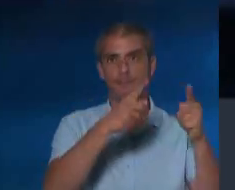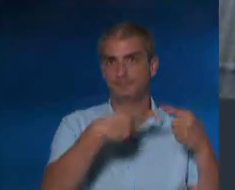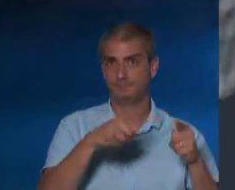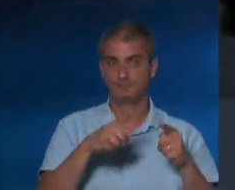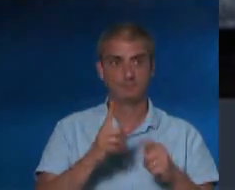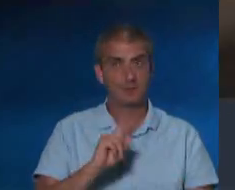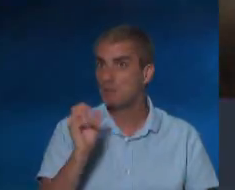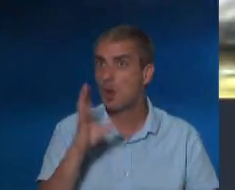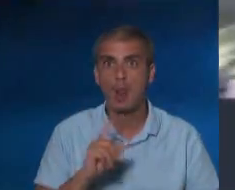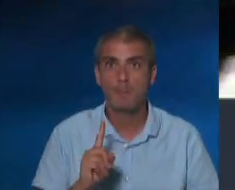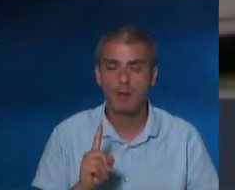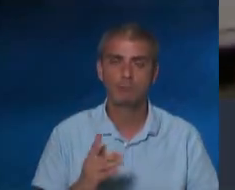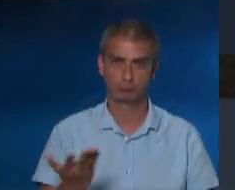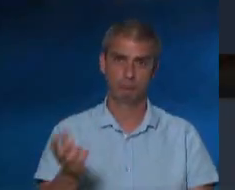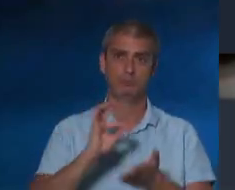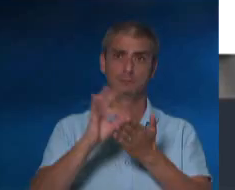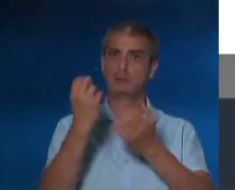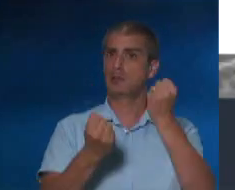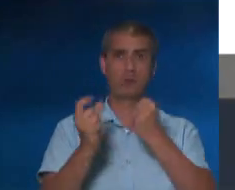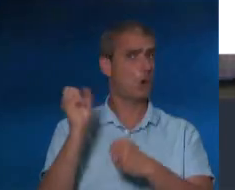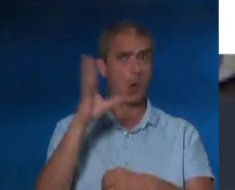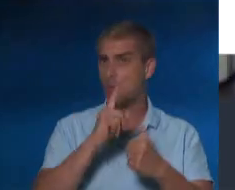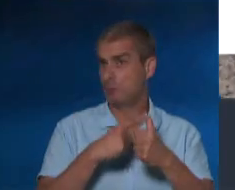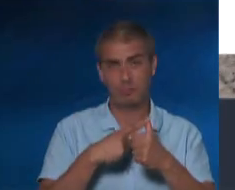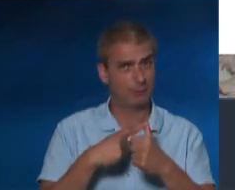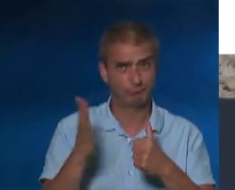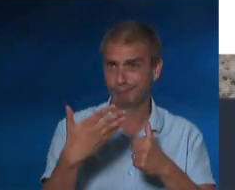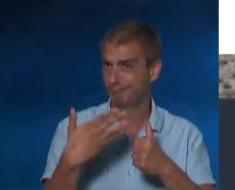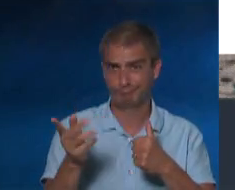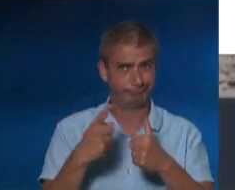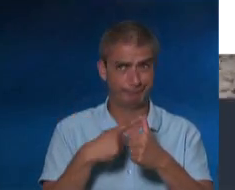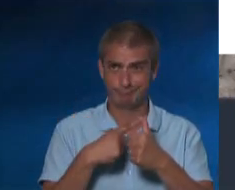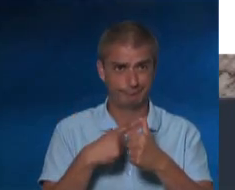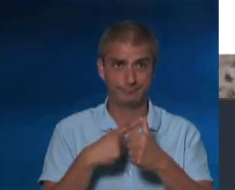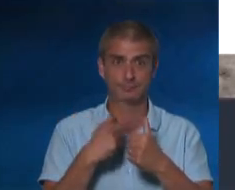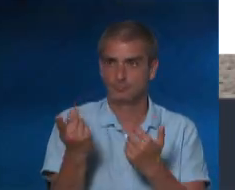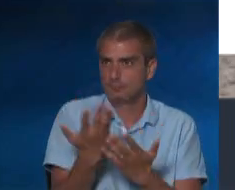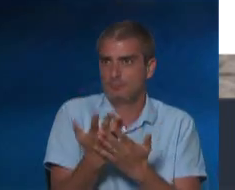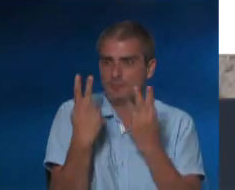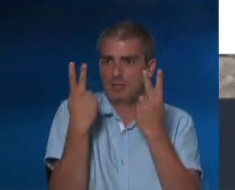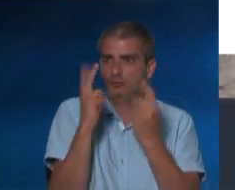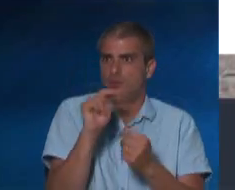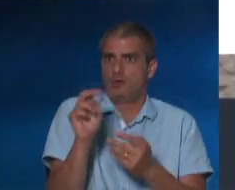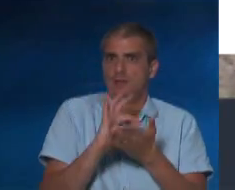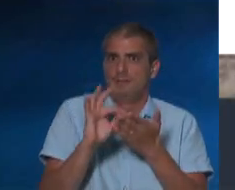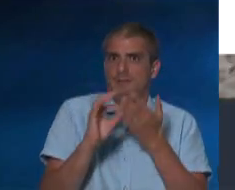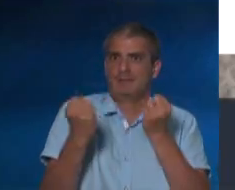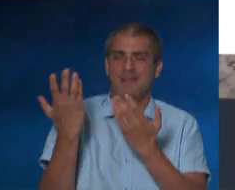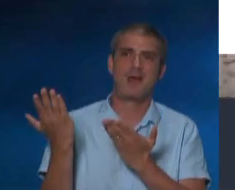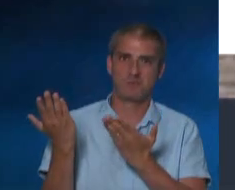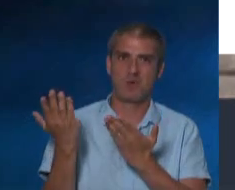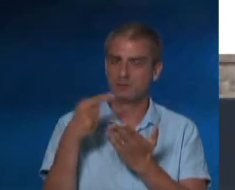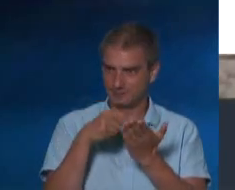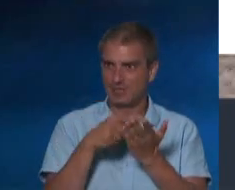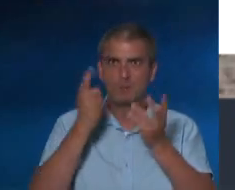ומי לא בא? משרד התחבורה לא הגיע? לא. זה מעיד על חשיבות הנושא במשרד התחבורה. זה